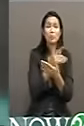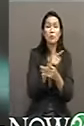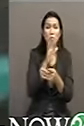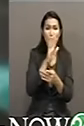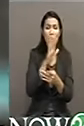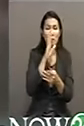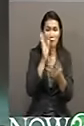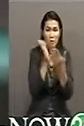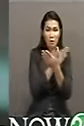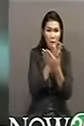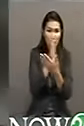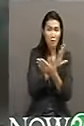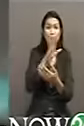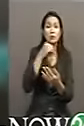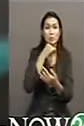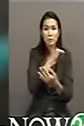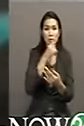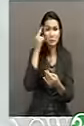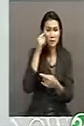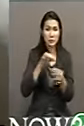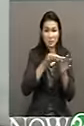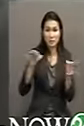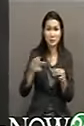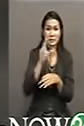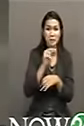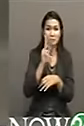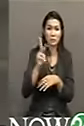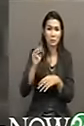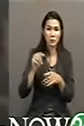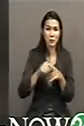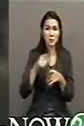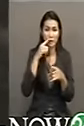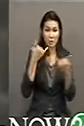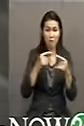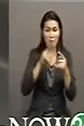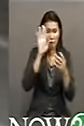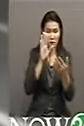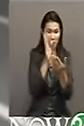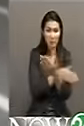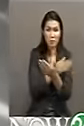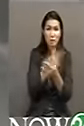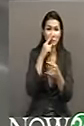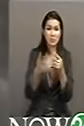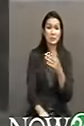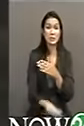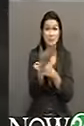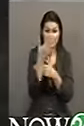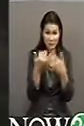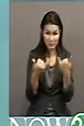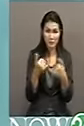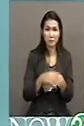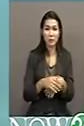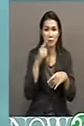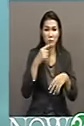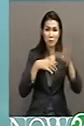นทางตอนใต้สุดของไต้หวันราว30กิโลเมตรได้พัดเฉียดสุดตอนใต้ของเกาะไต้หวันไปเมื่อช่วงเช้าที่ผ่านมาทำ